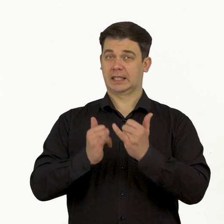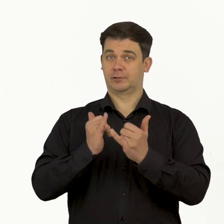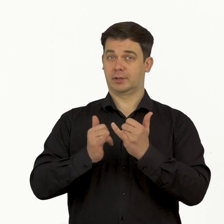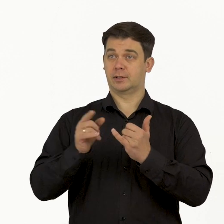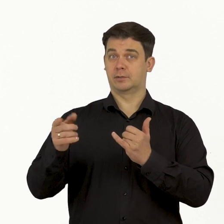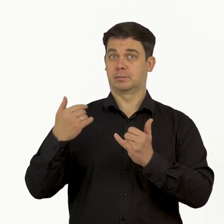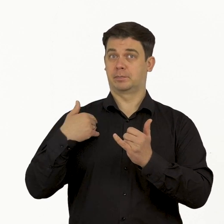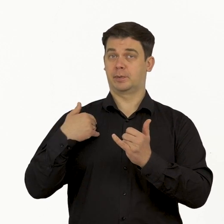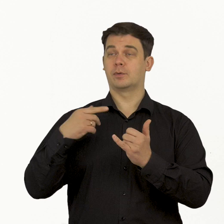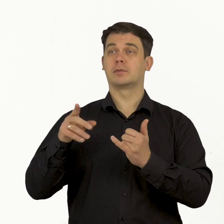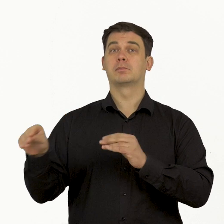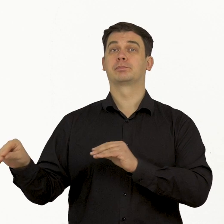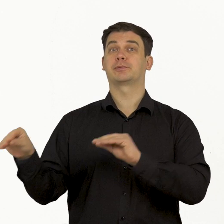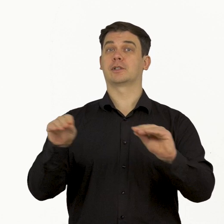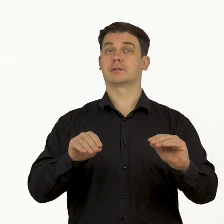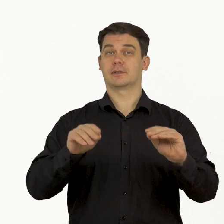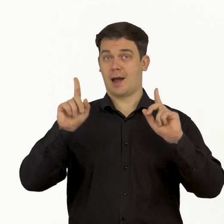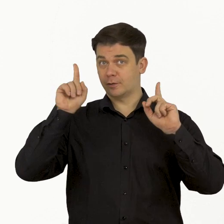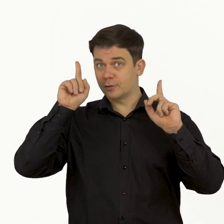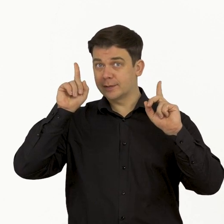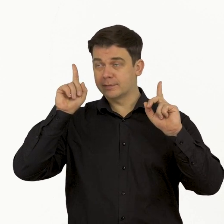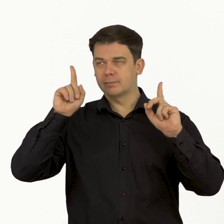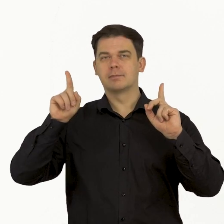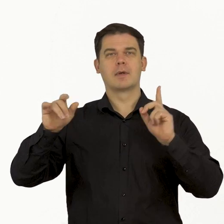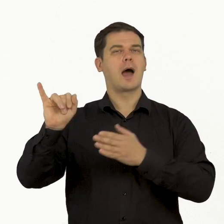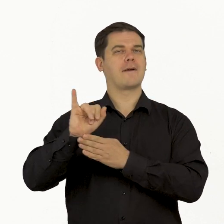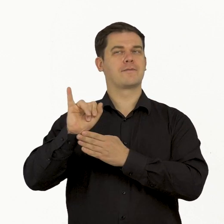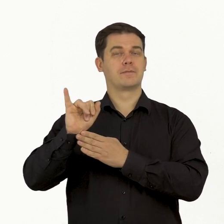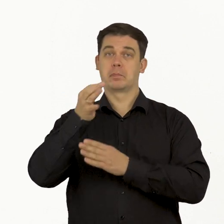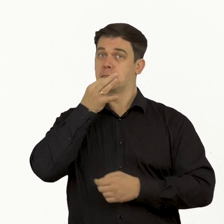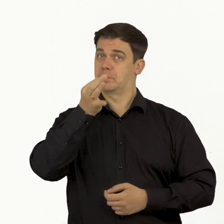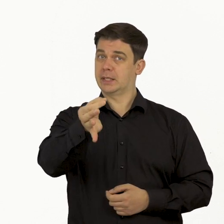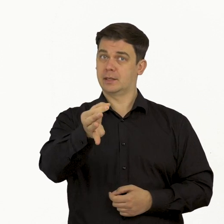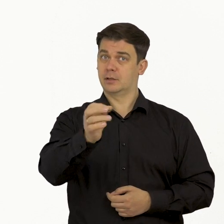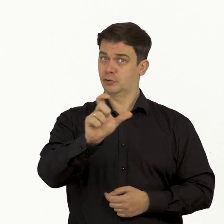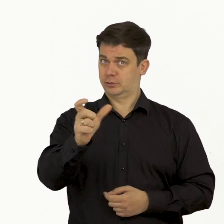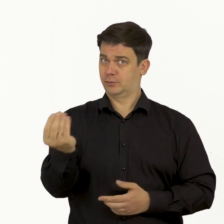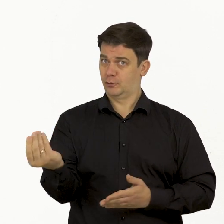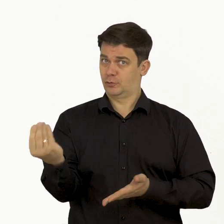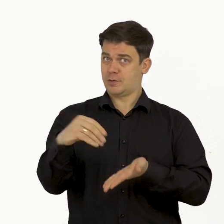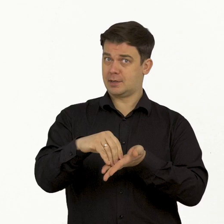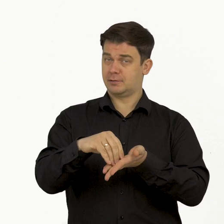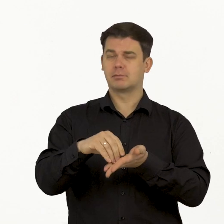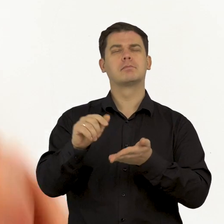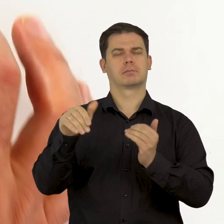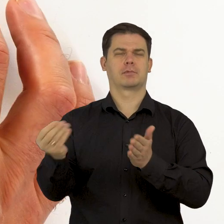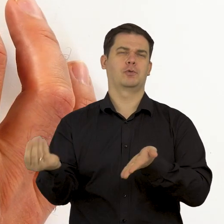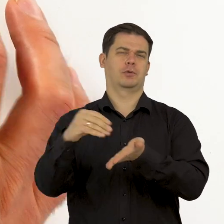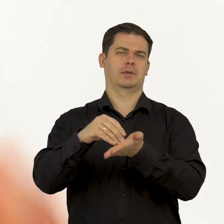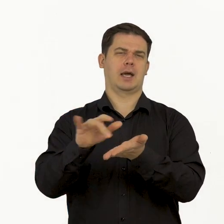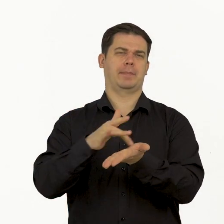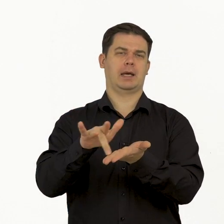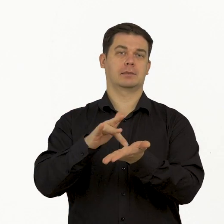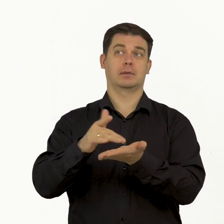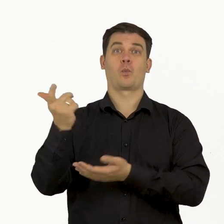Jeśli zaznaczyłeś, że chcesz przenieść aplikację z Androida, to iPhone zapyta, czy chcesz je dodać. Wybierz Dodaj aplikację,